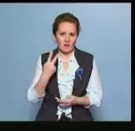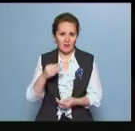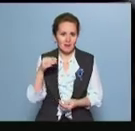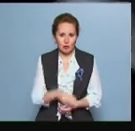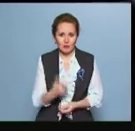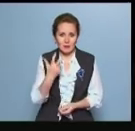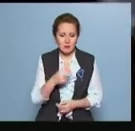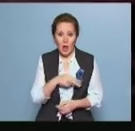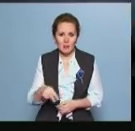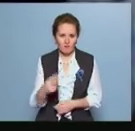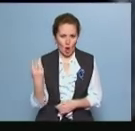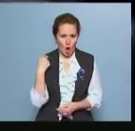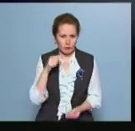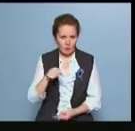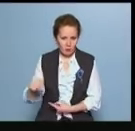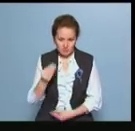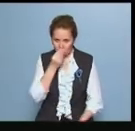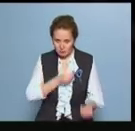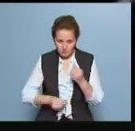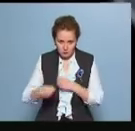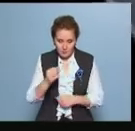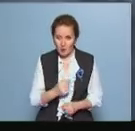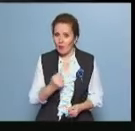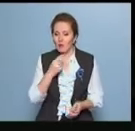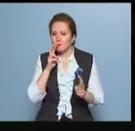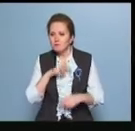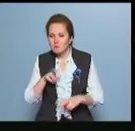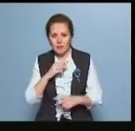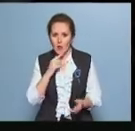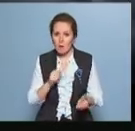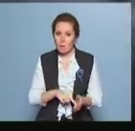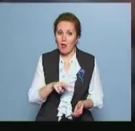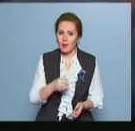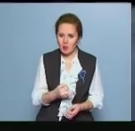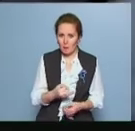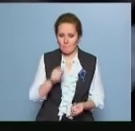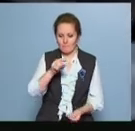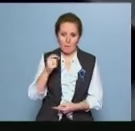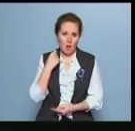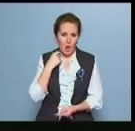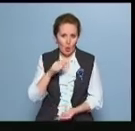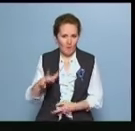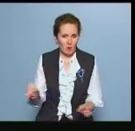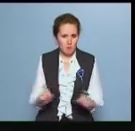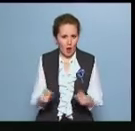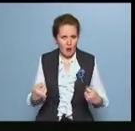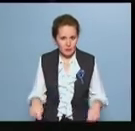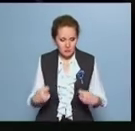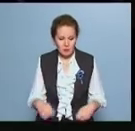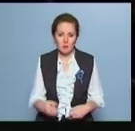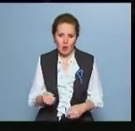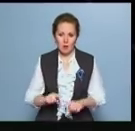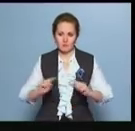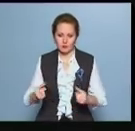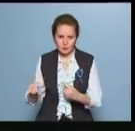водки и спирта. Также следствием выясняется, не попала ли продукция с фальшивыми акцизными марками в магазины. Образцы контрафактного